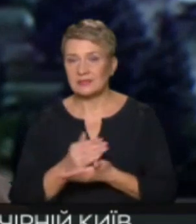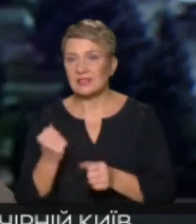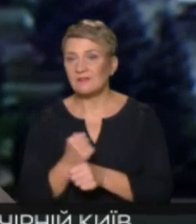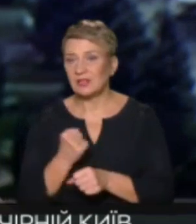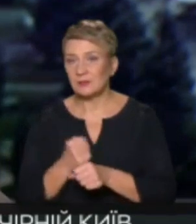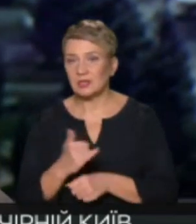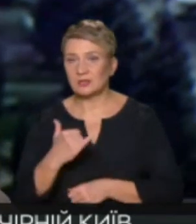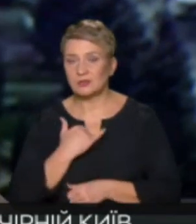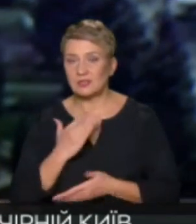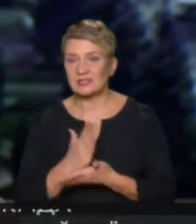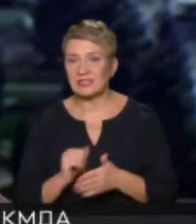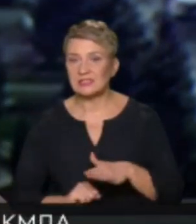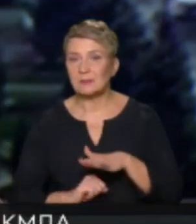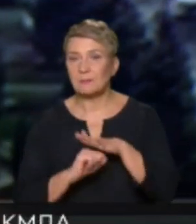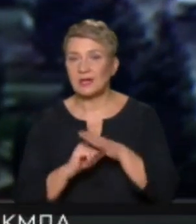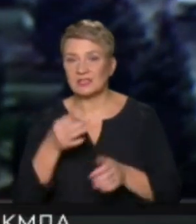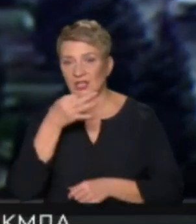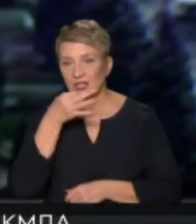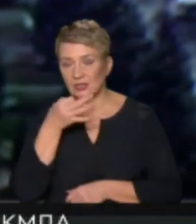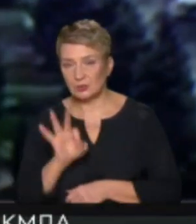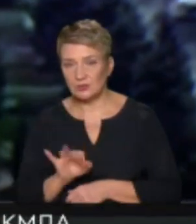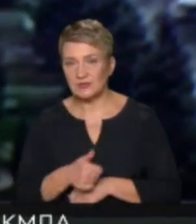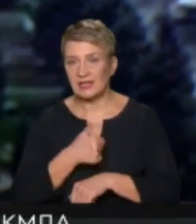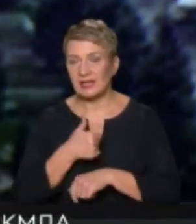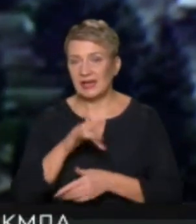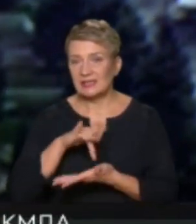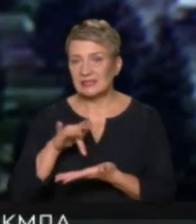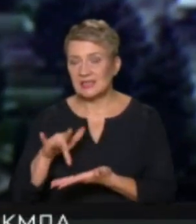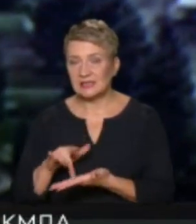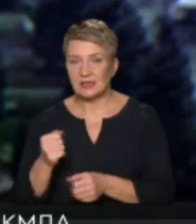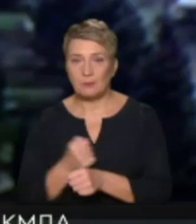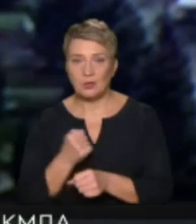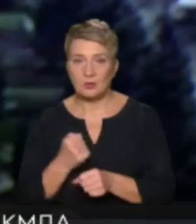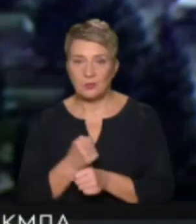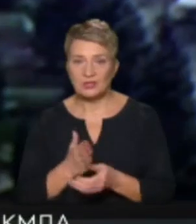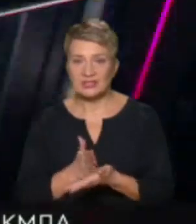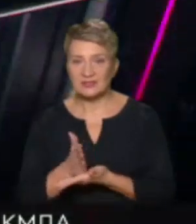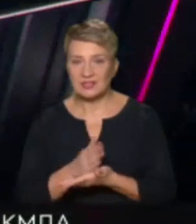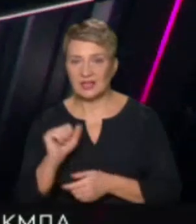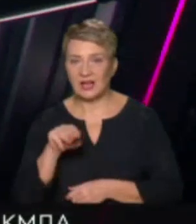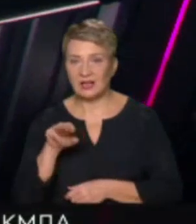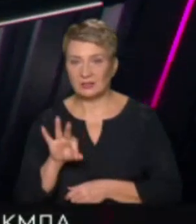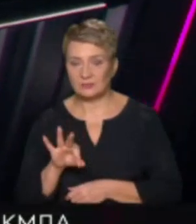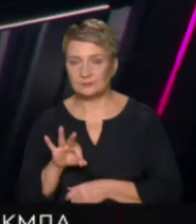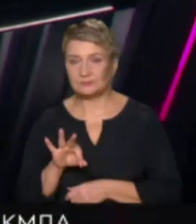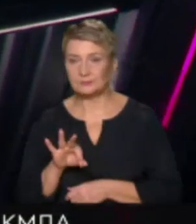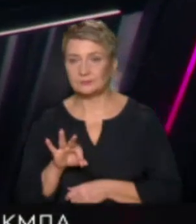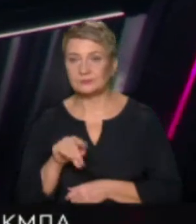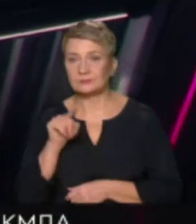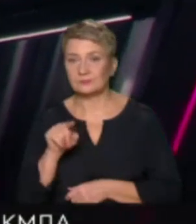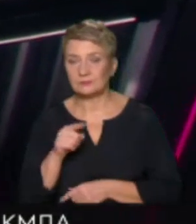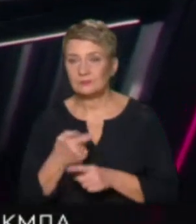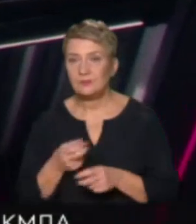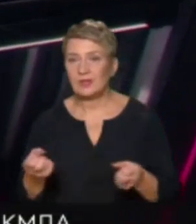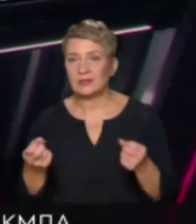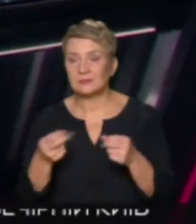вже база і досвід нашого центру по роботі з ветеранами АТО ООС, який зараз називається Military Hub, власне, це його